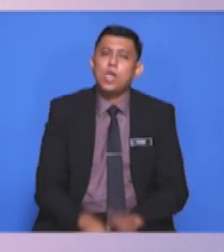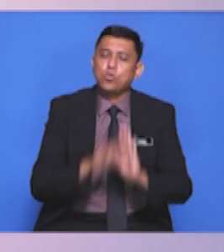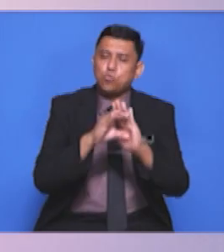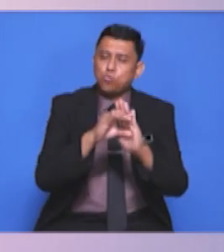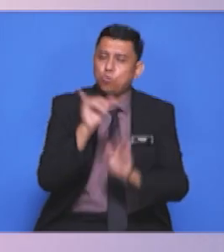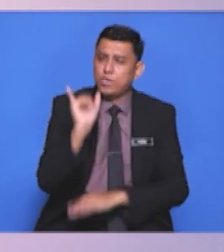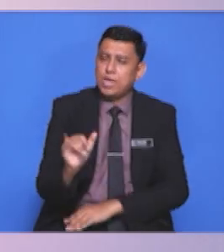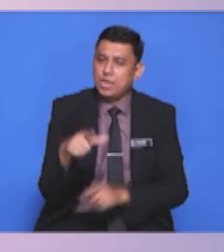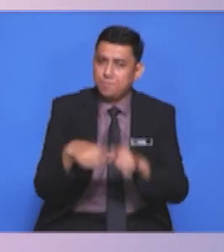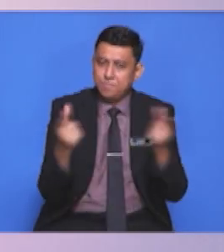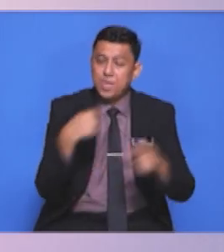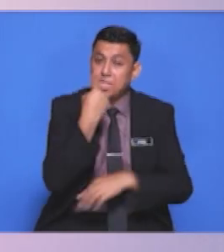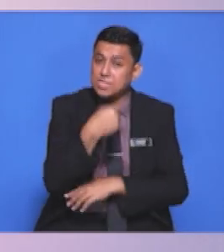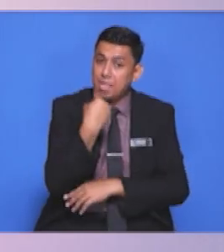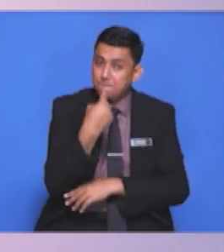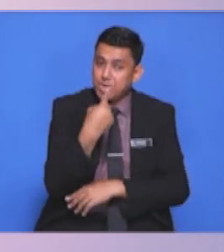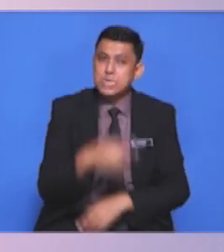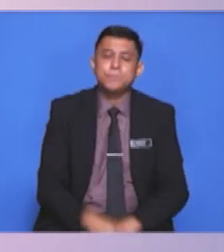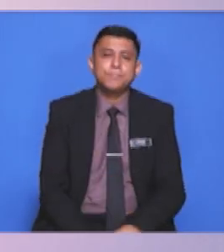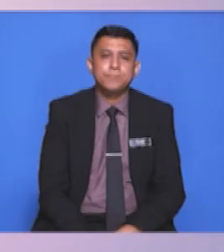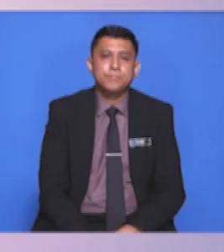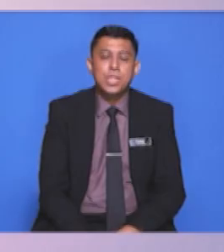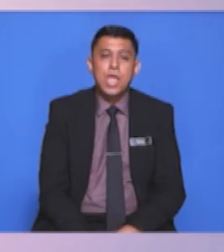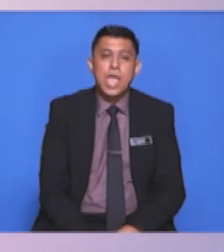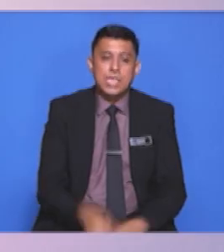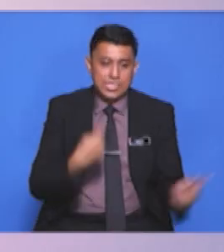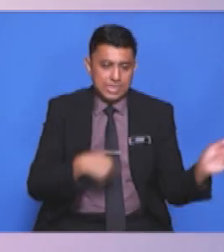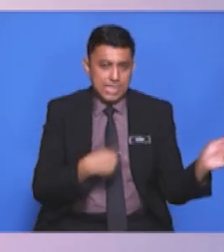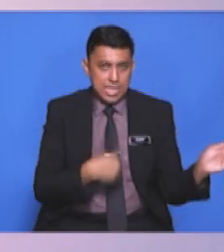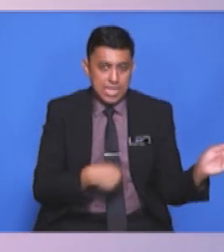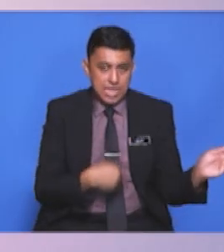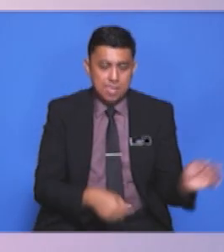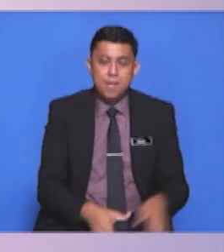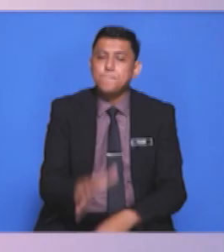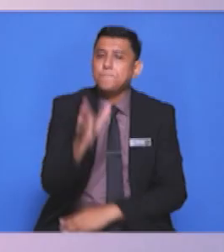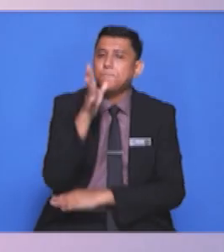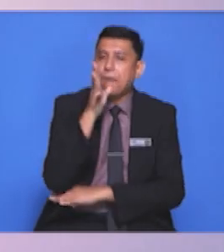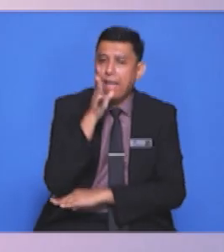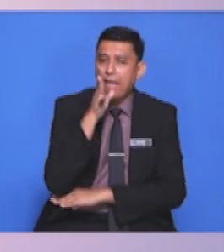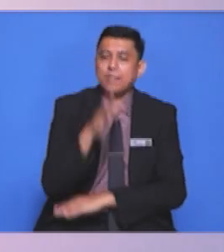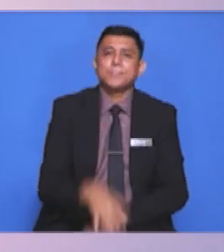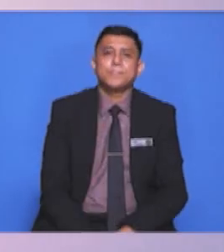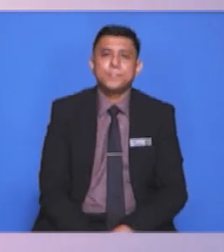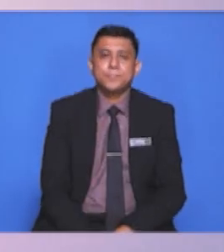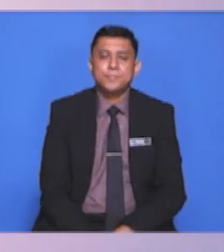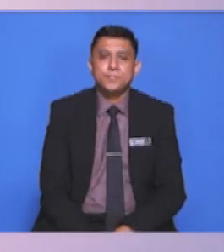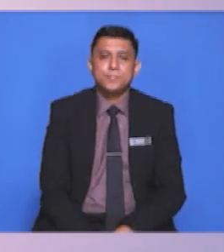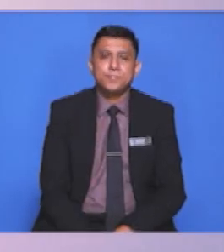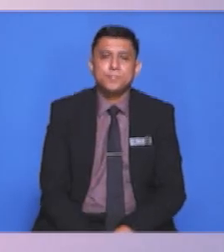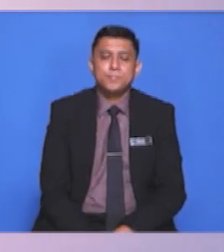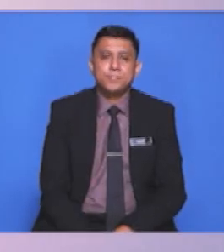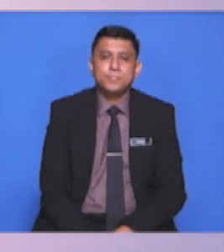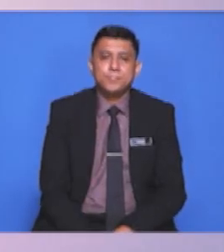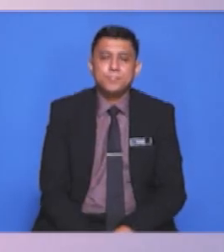yang lain yelah siapa Hai gitar dan teman Hai